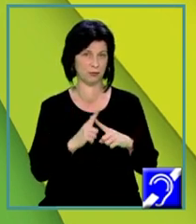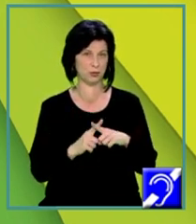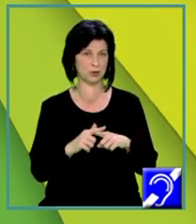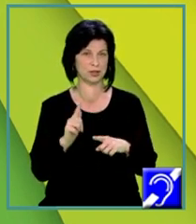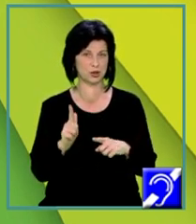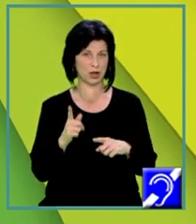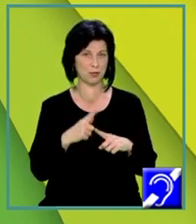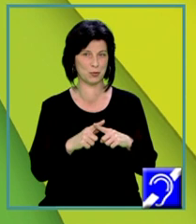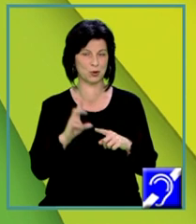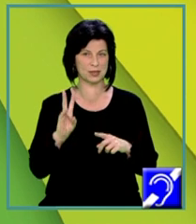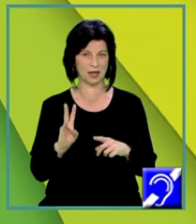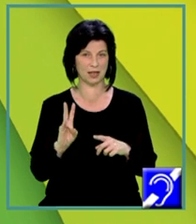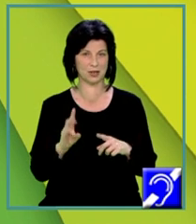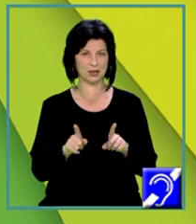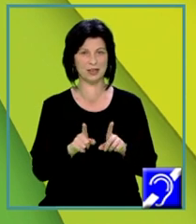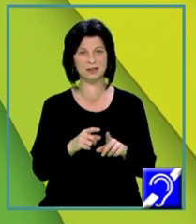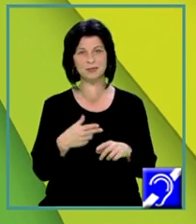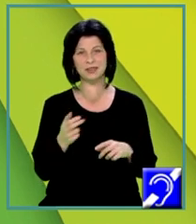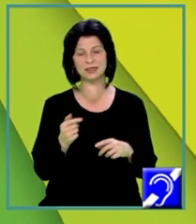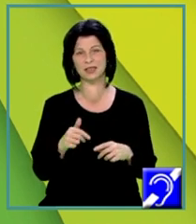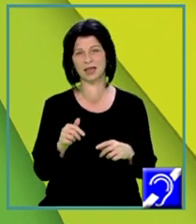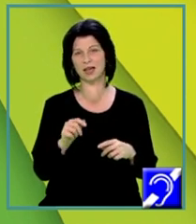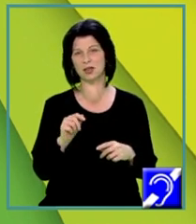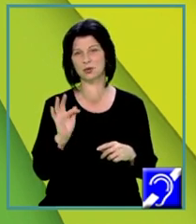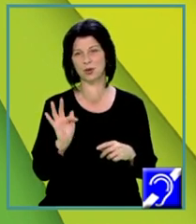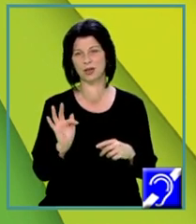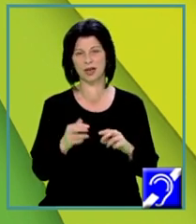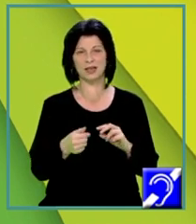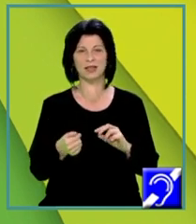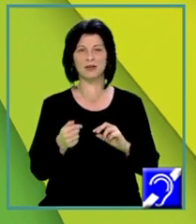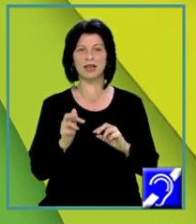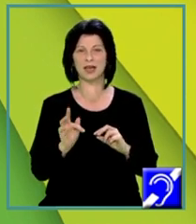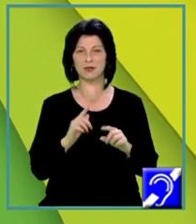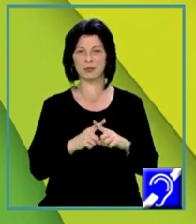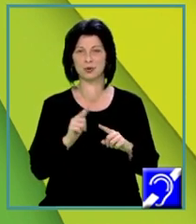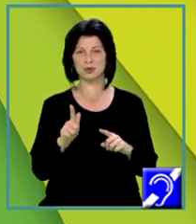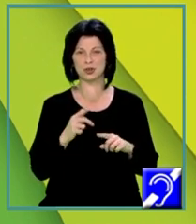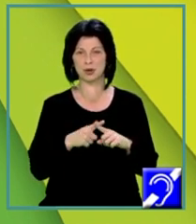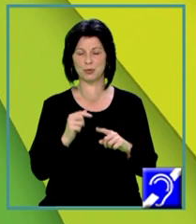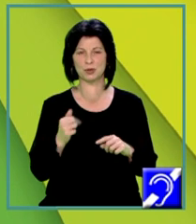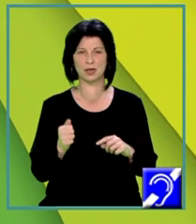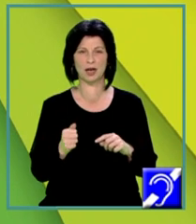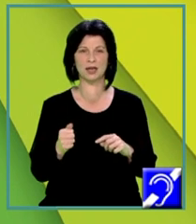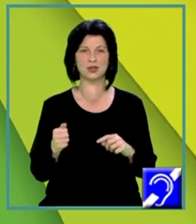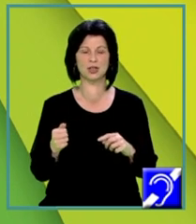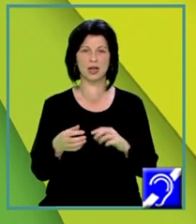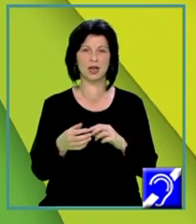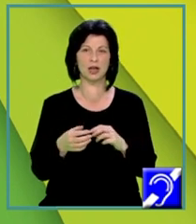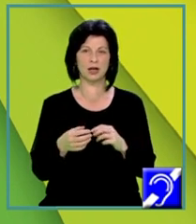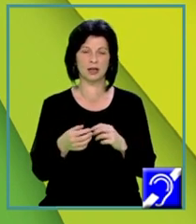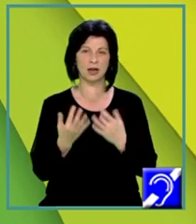H Așadar operația de adunare a funcțiilor este asociativa absolut la fel să demonstrezi de comutativitate